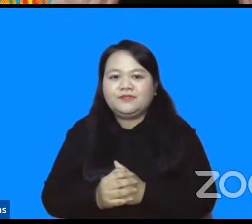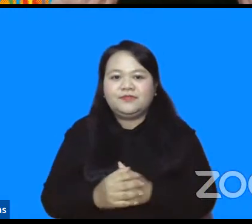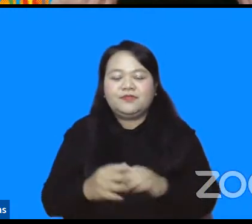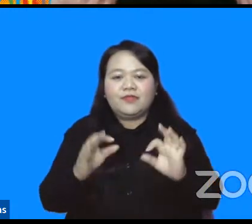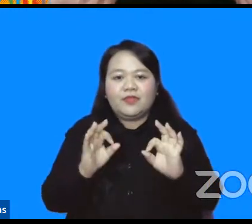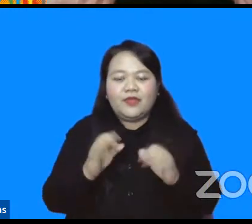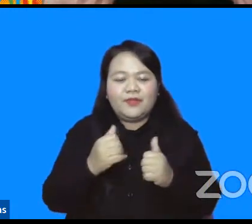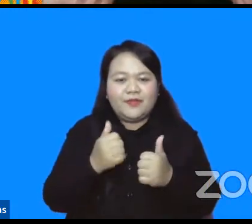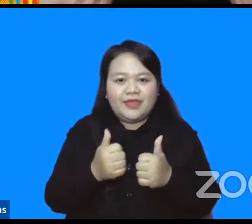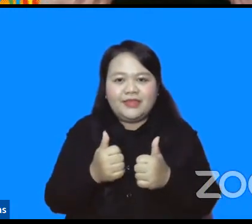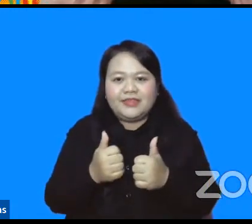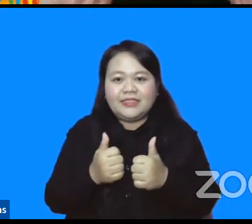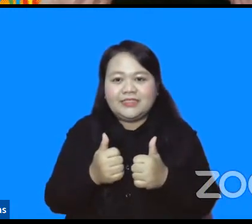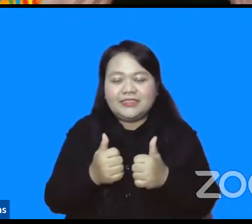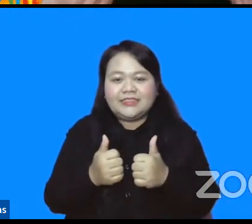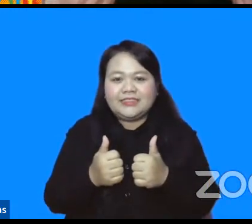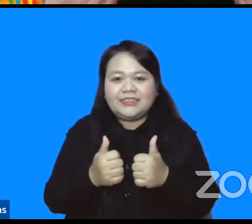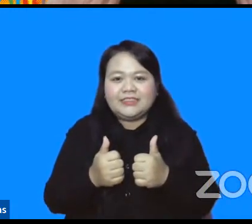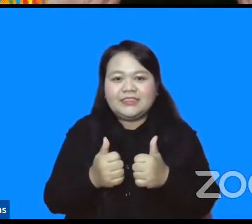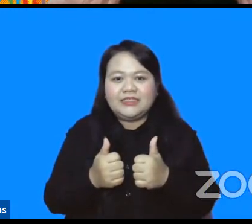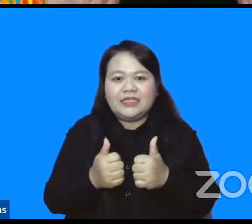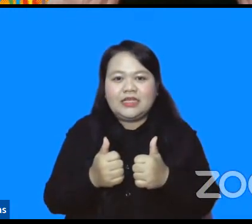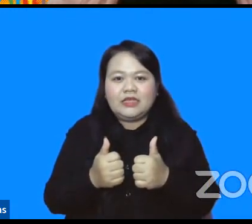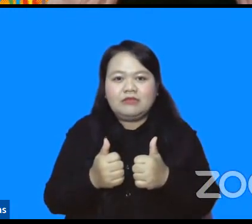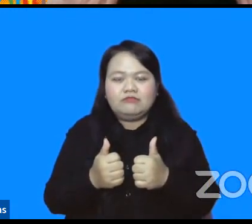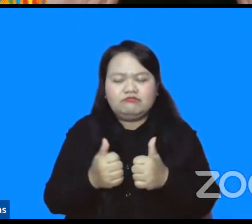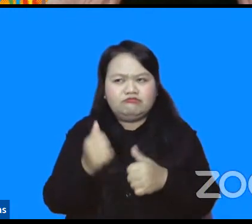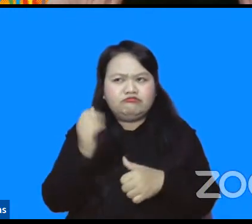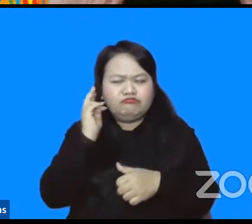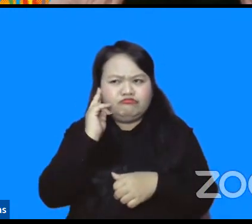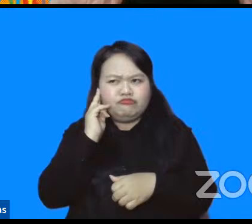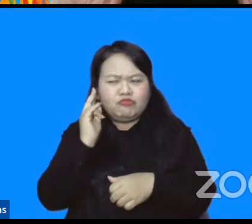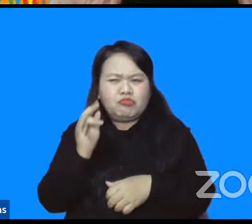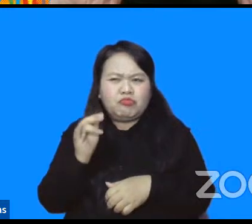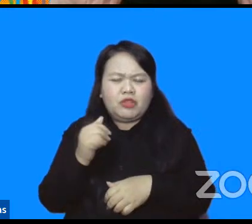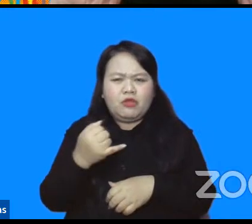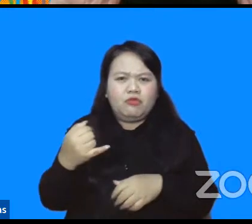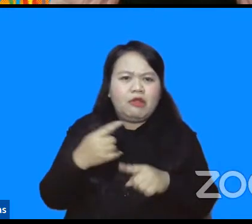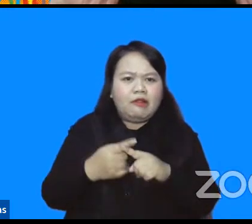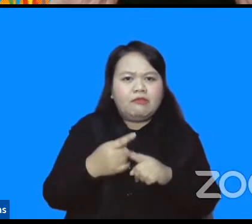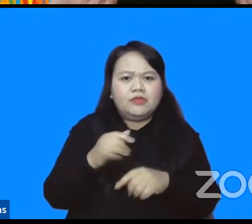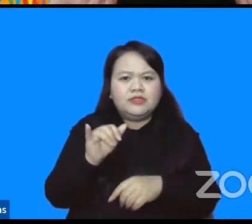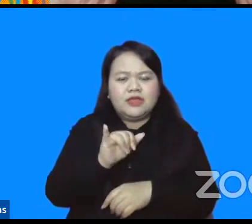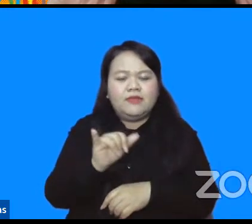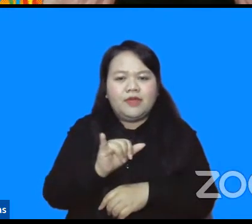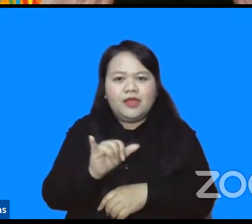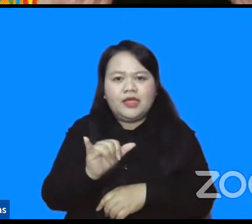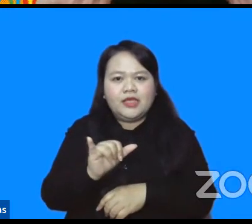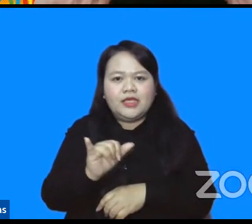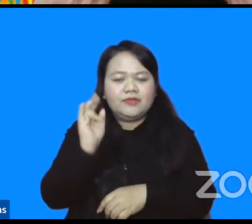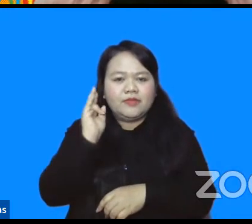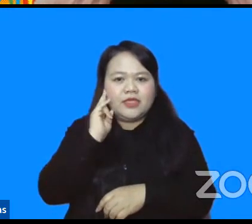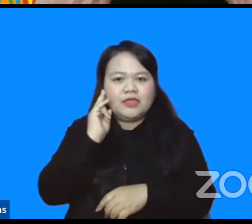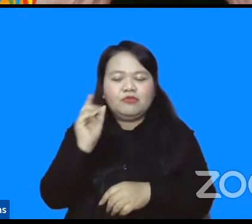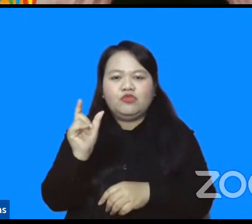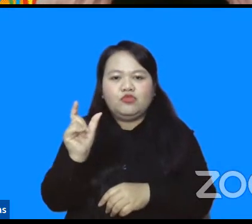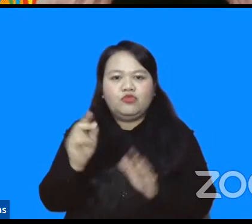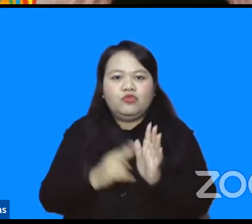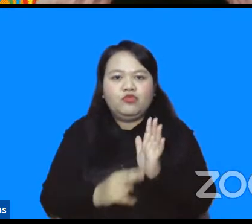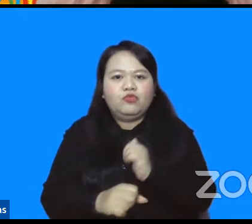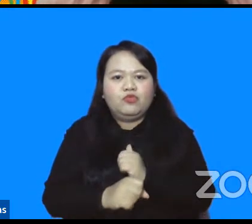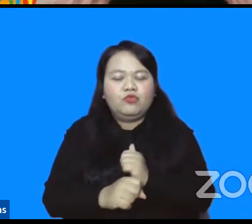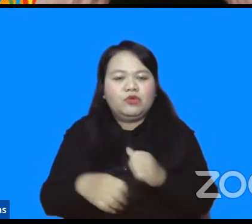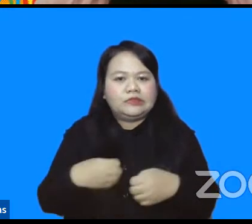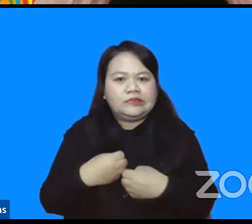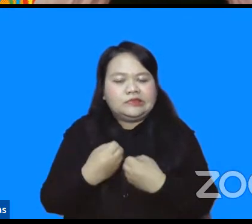baik. Em, Sepertinya kalau Bunda nih kayaknya kurang lebih sebenarnya sama ya dengan Bunda Uum. Kami kesannya